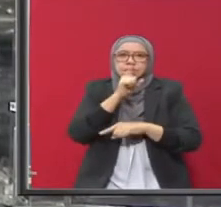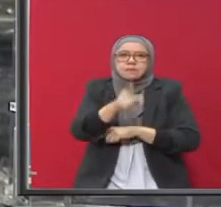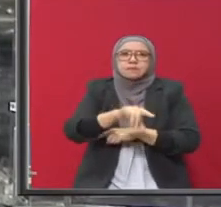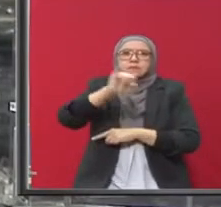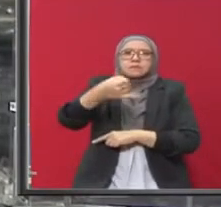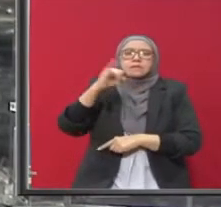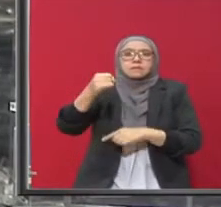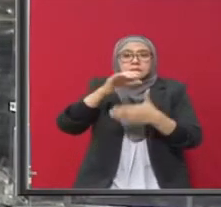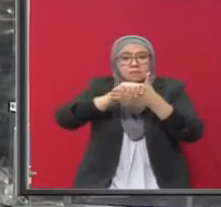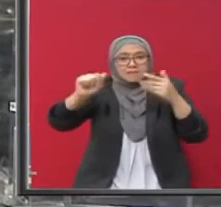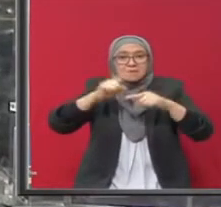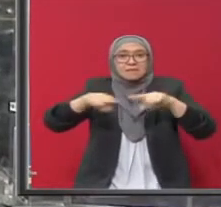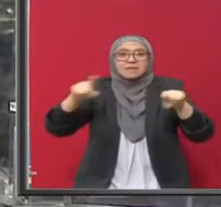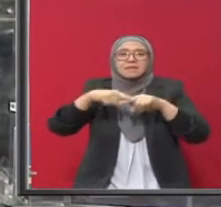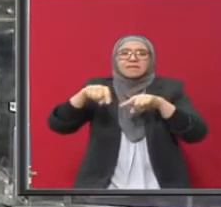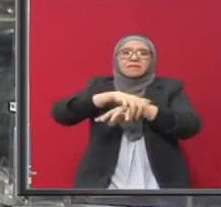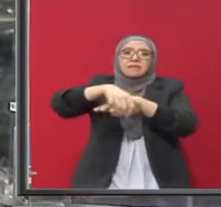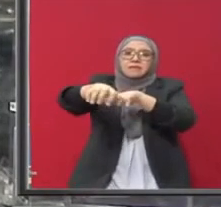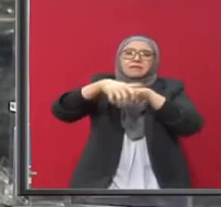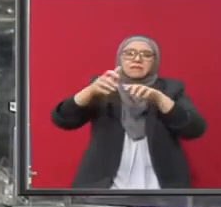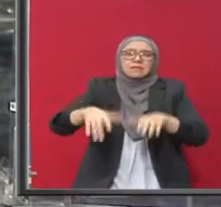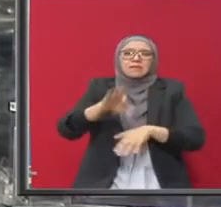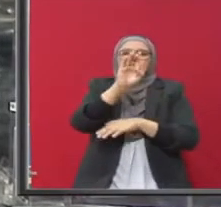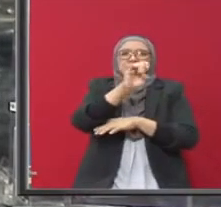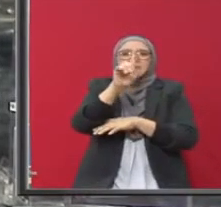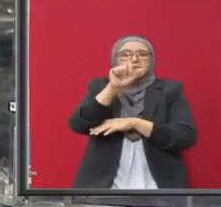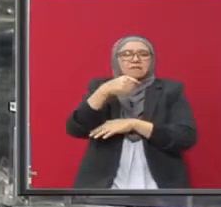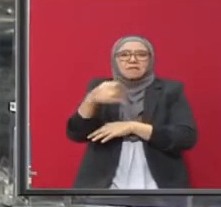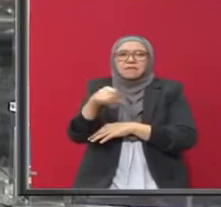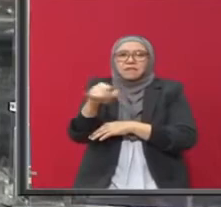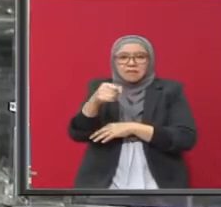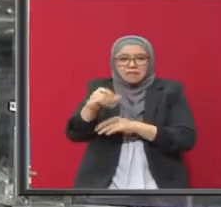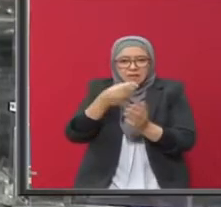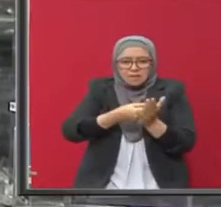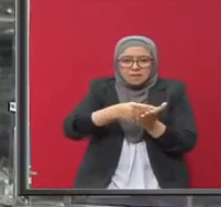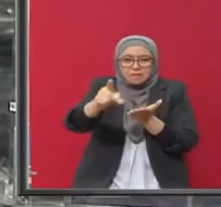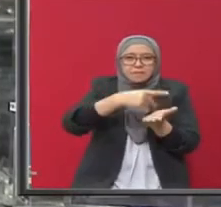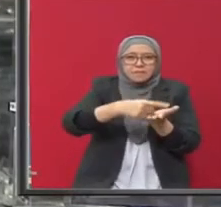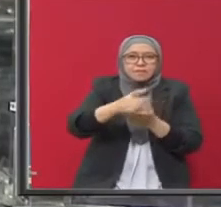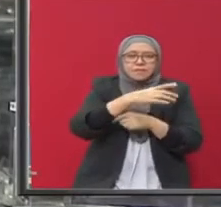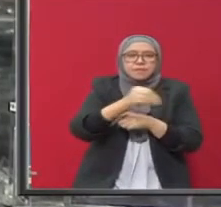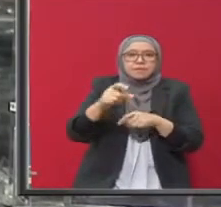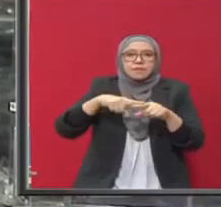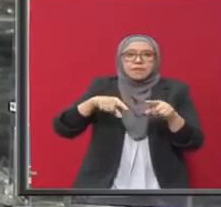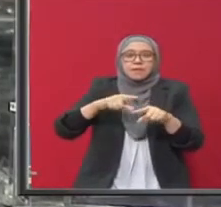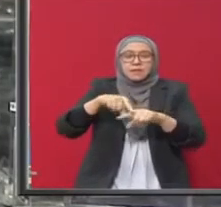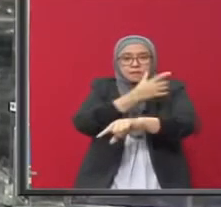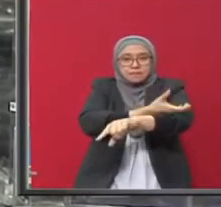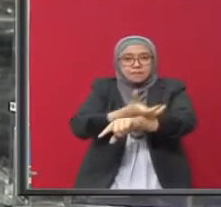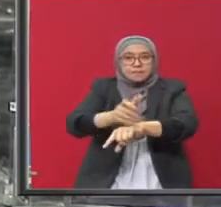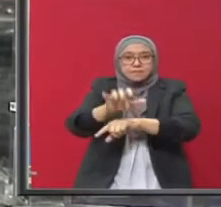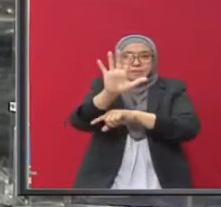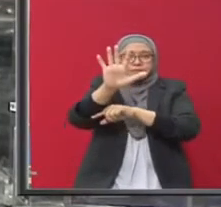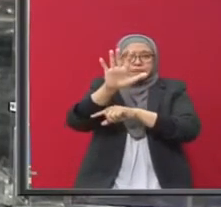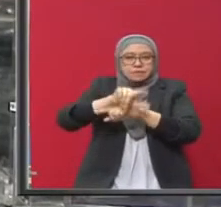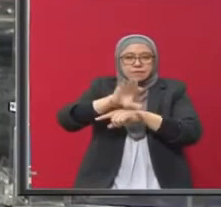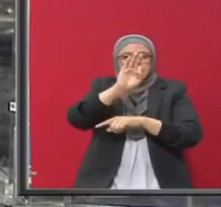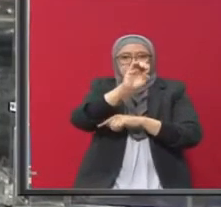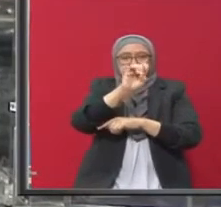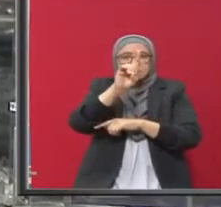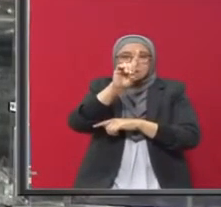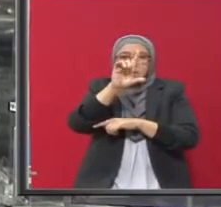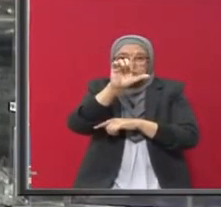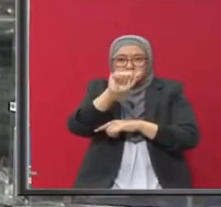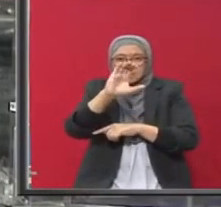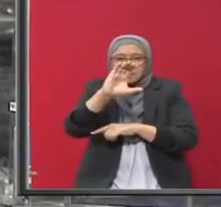Felda. Begitu juga perumahan generasi kedua di 3 kawasan Felda dalam kawasan Siu, di Felda Calok Barat, Felda